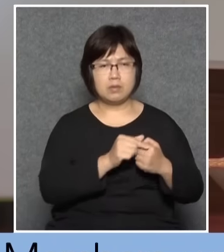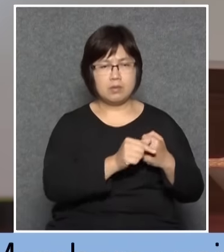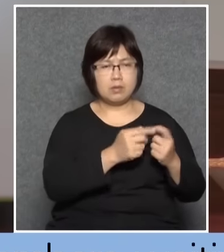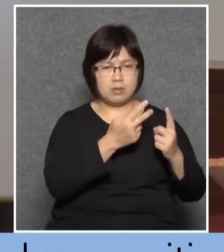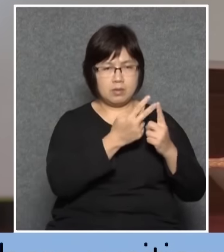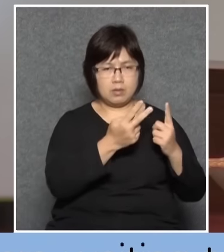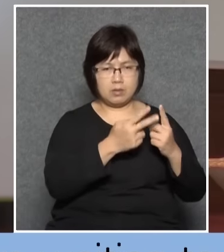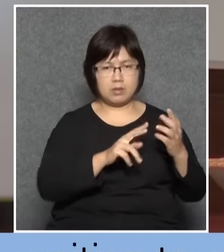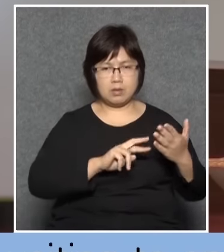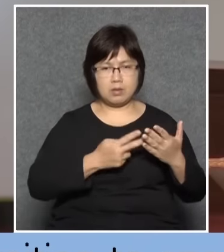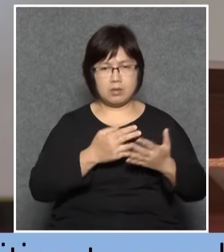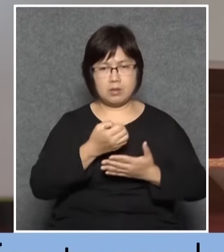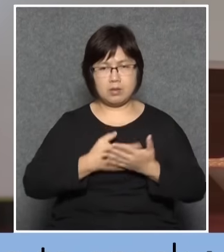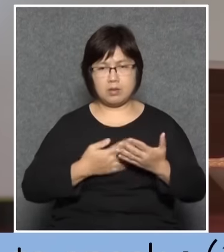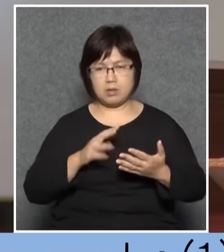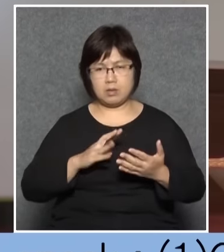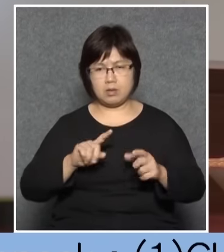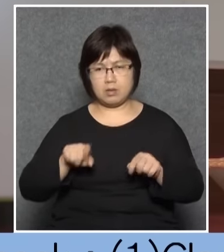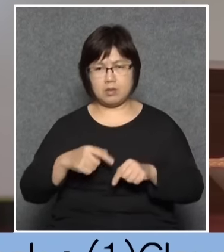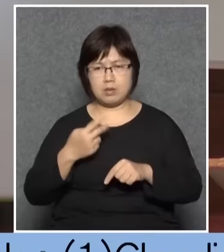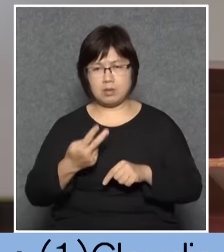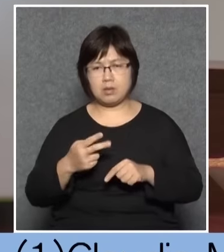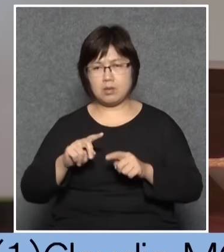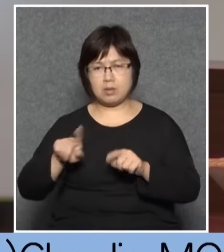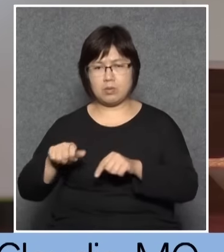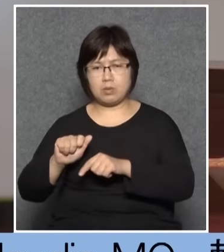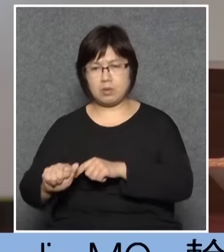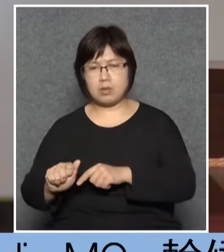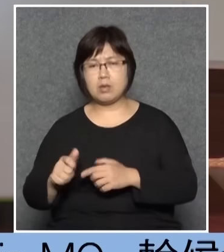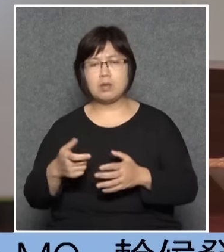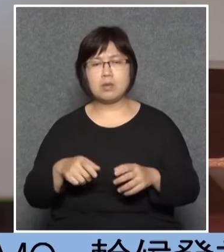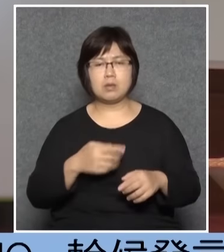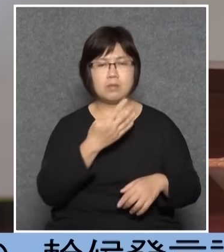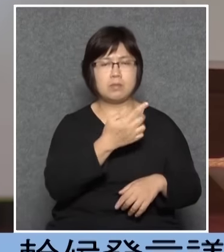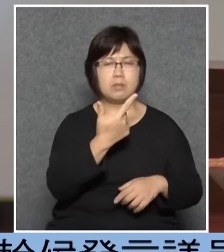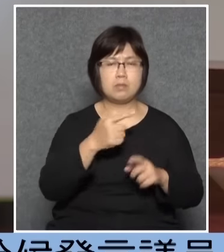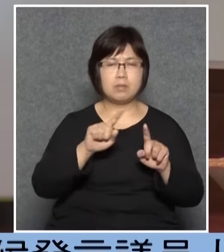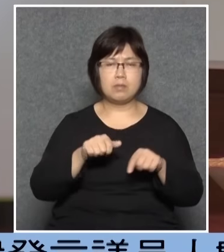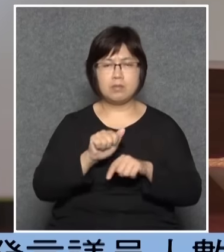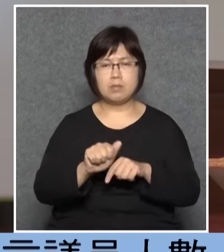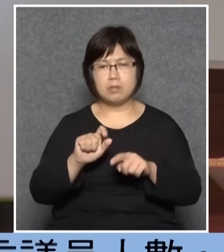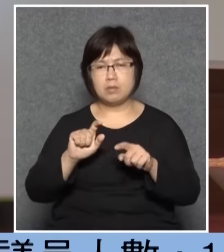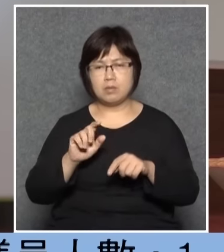條就係修訂條例第44(2)(c)(A) 條同埋